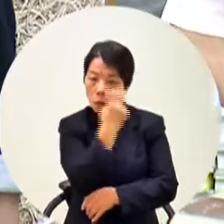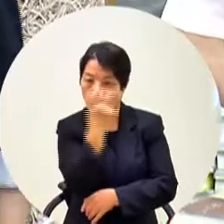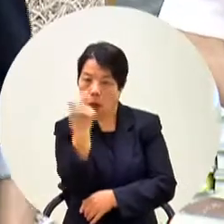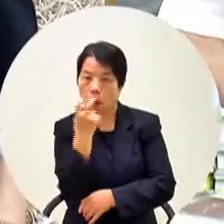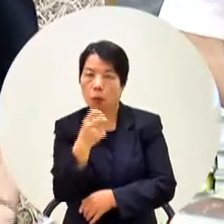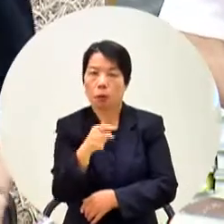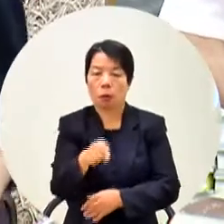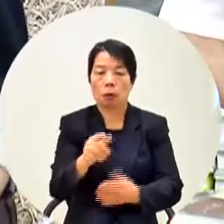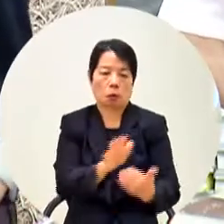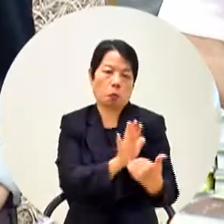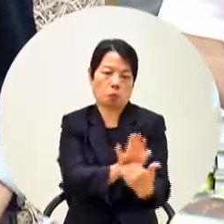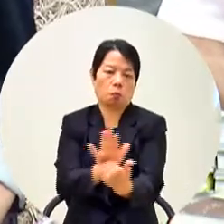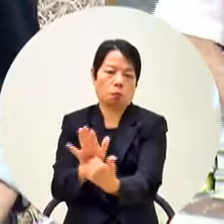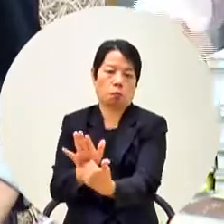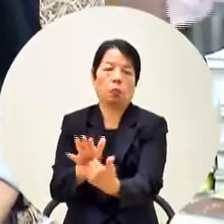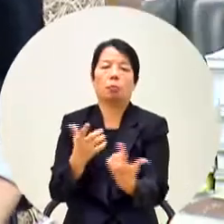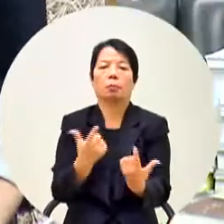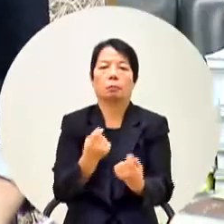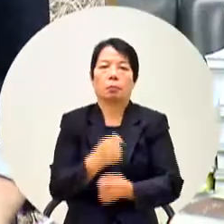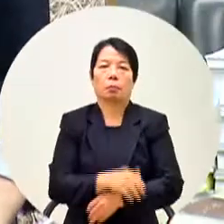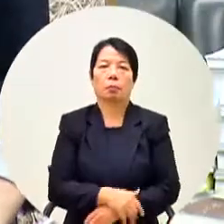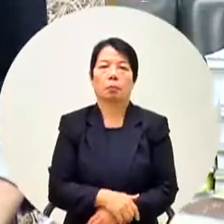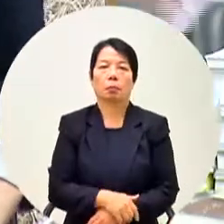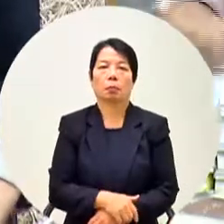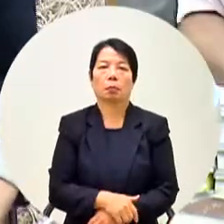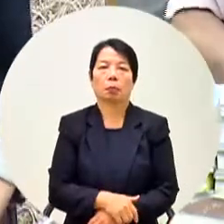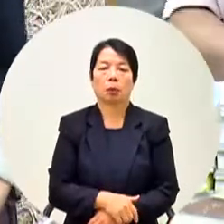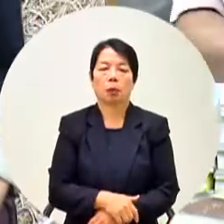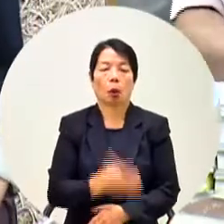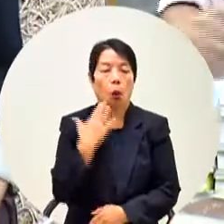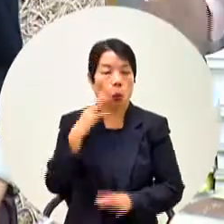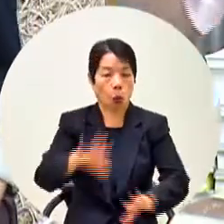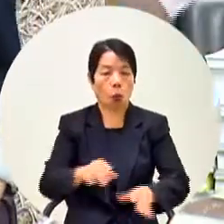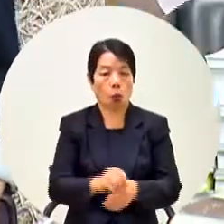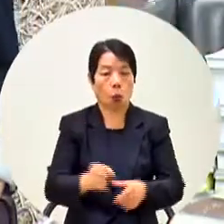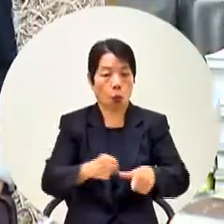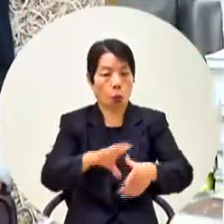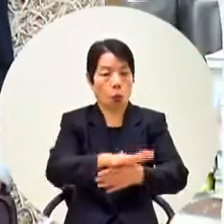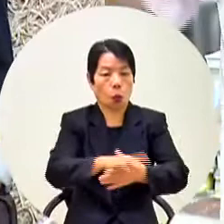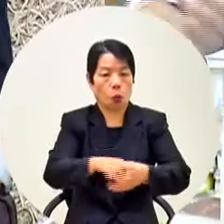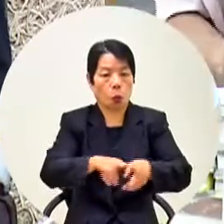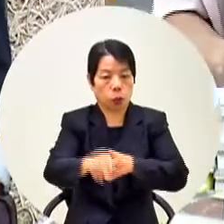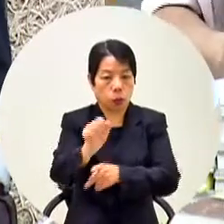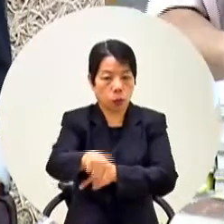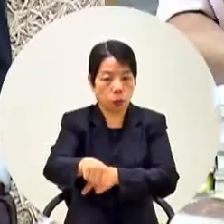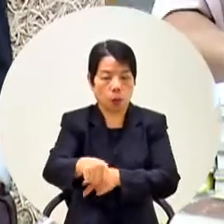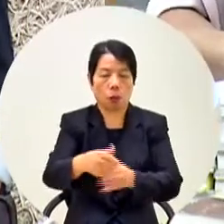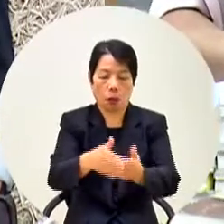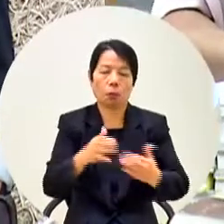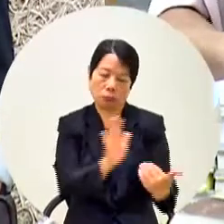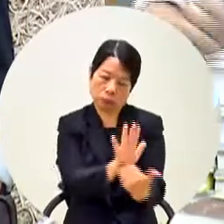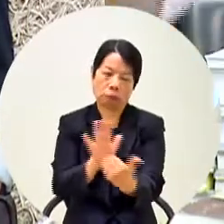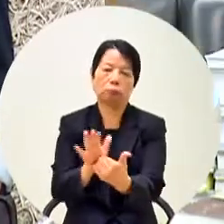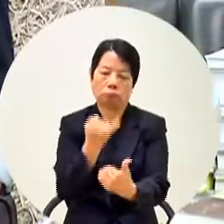防，啊、哦！但咱的许可文件内面，其实咱会当做预防的动作。